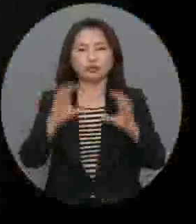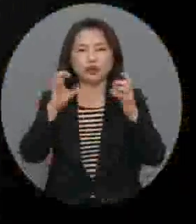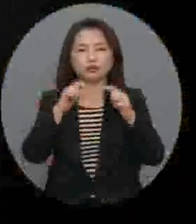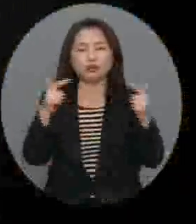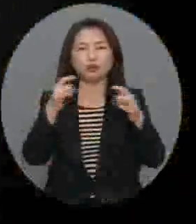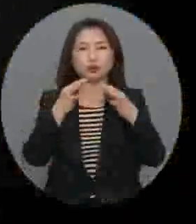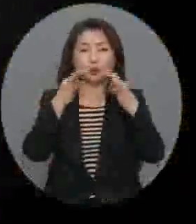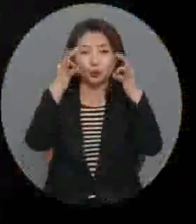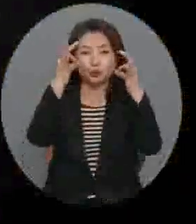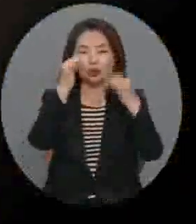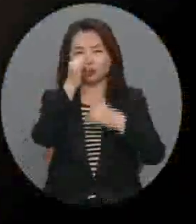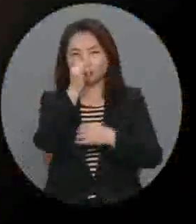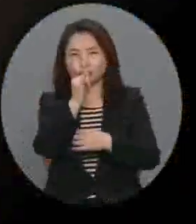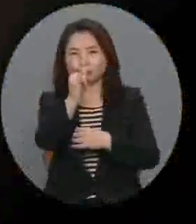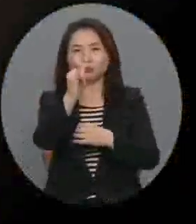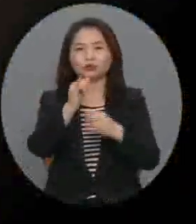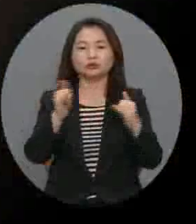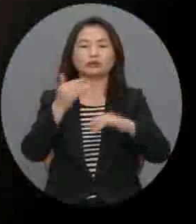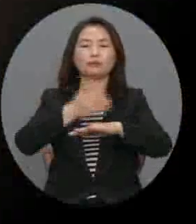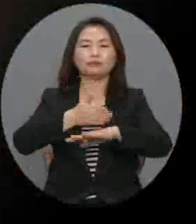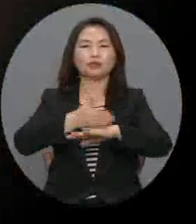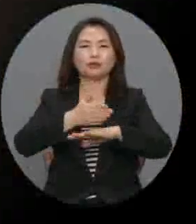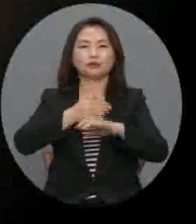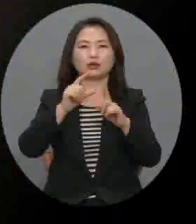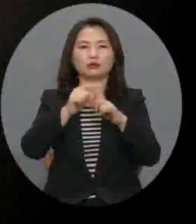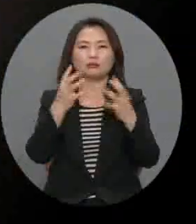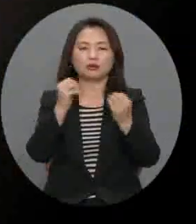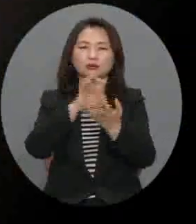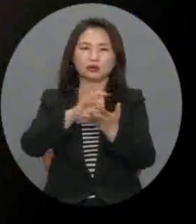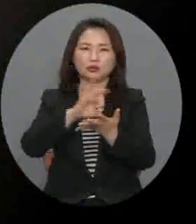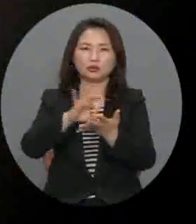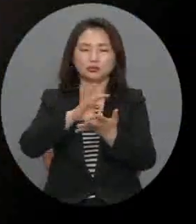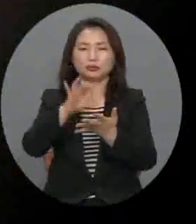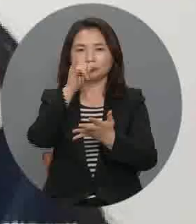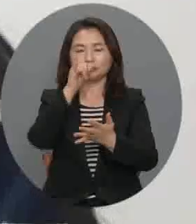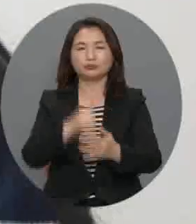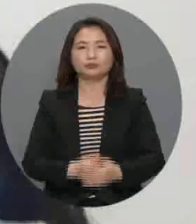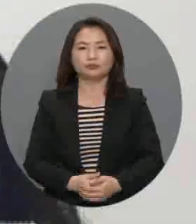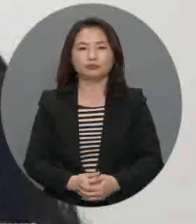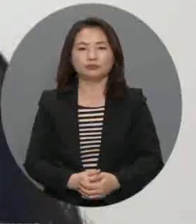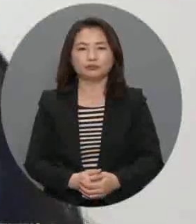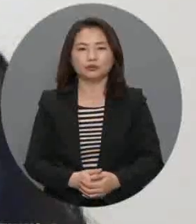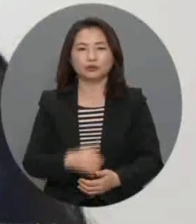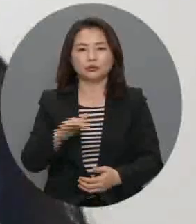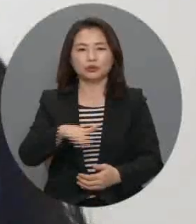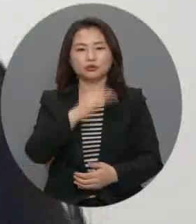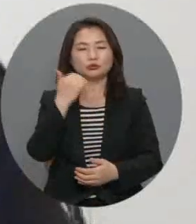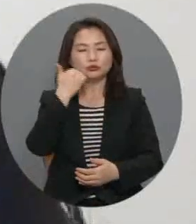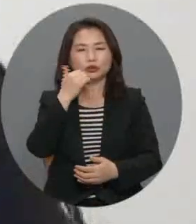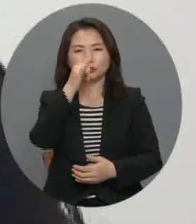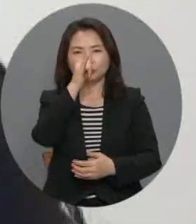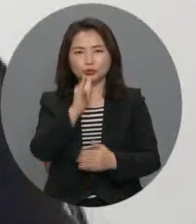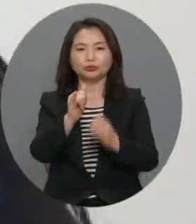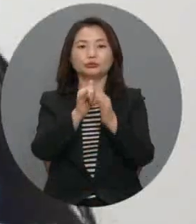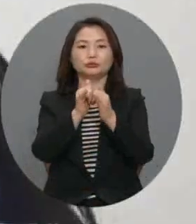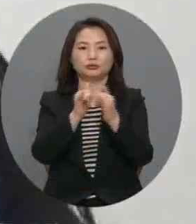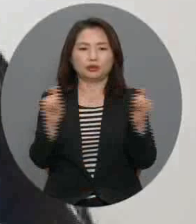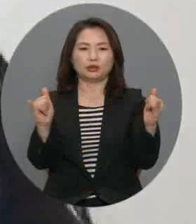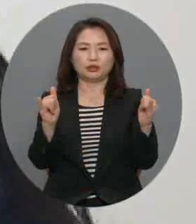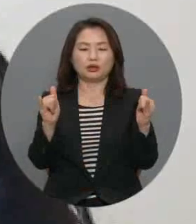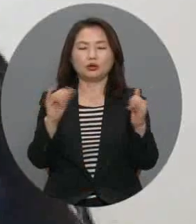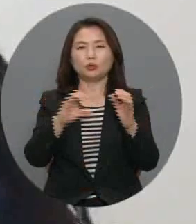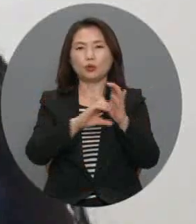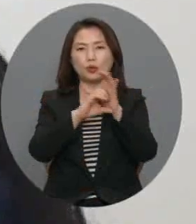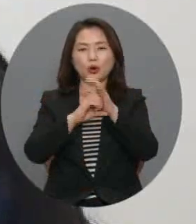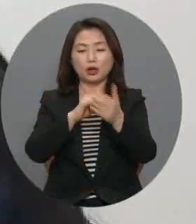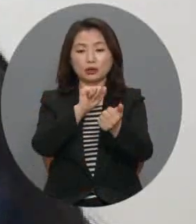아이들은 노력, 영웅, 그리고 감사라는 단어를 자주 떠올렸습니다. 우리는 누군가의 영웅이다.